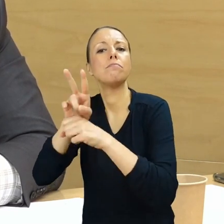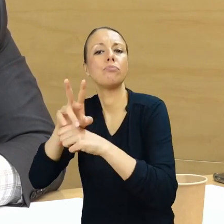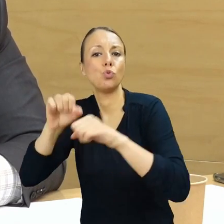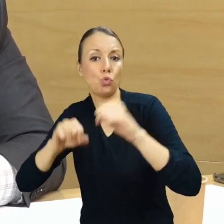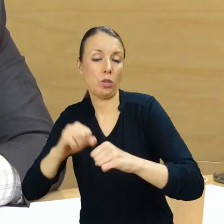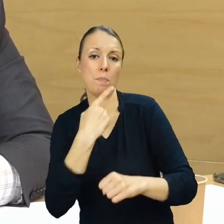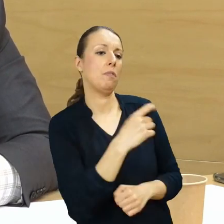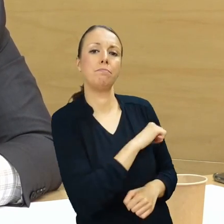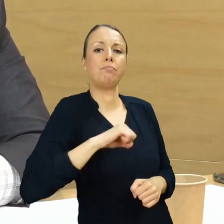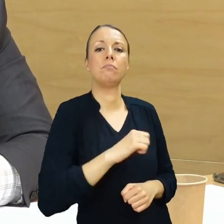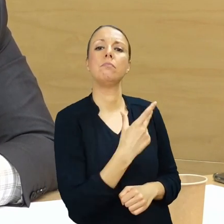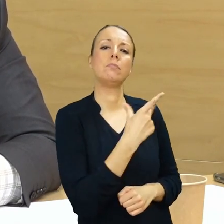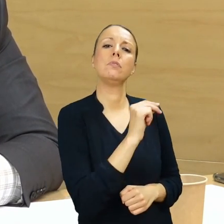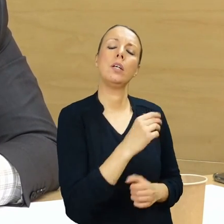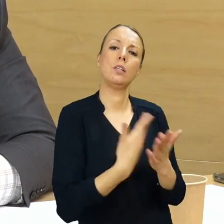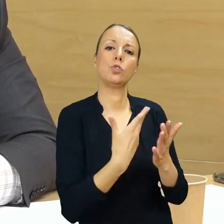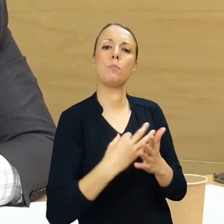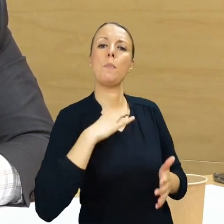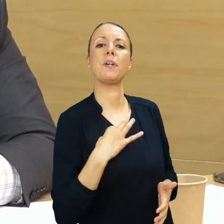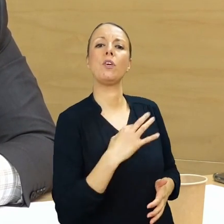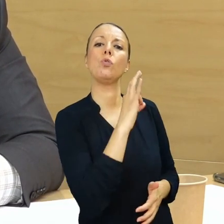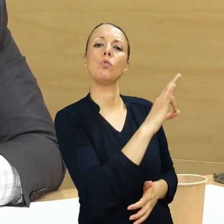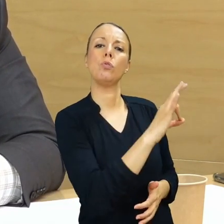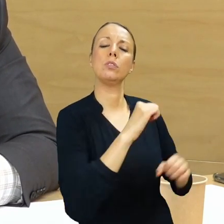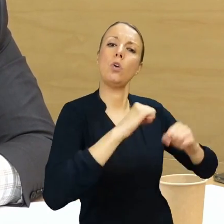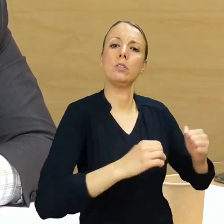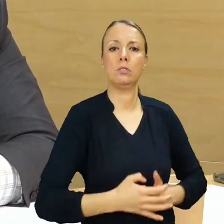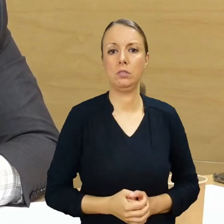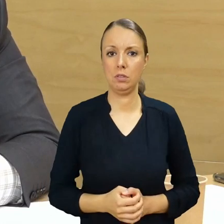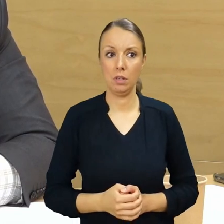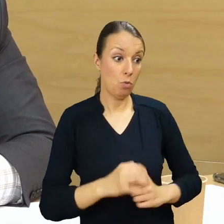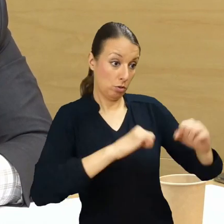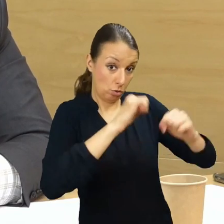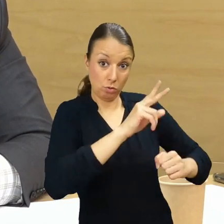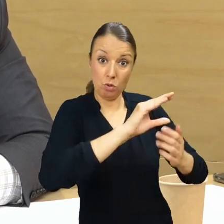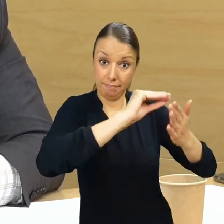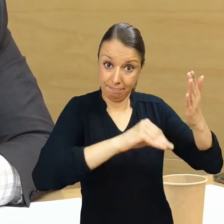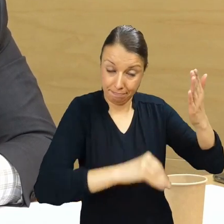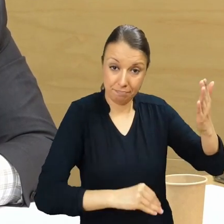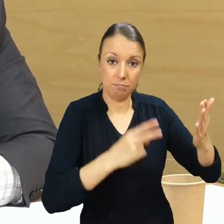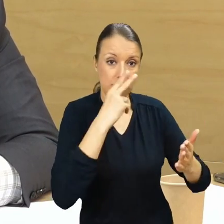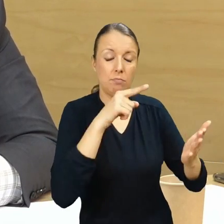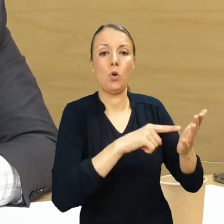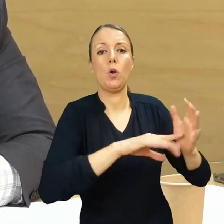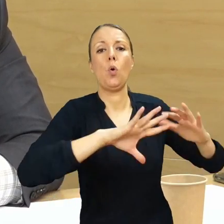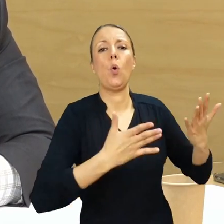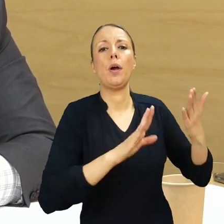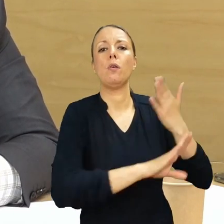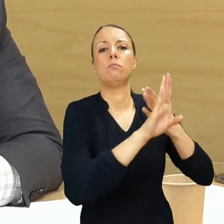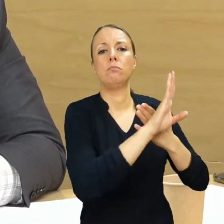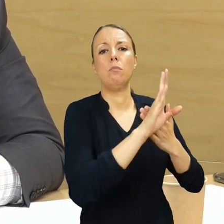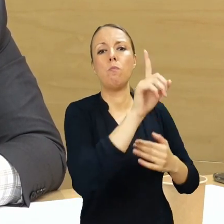prywatność sędziów, a więc sędziowie, którzy podpisują się pod tymi listami poparcia jako funkcjonariusze publiczni,